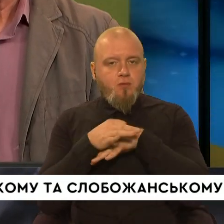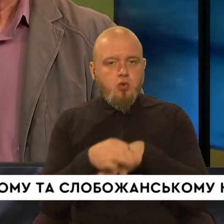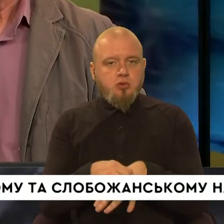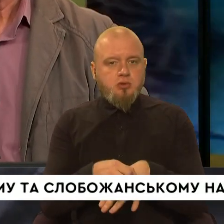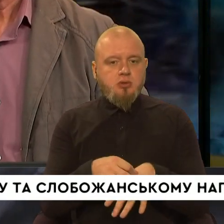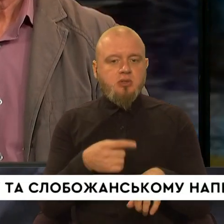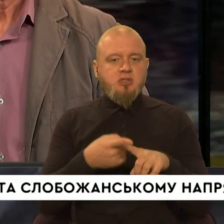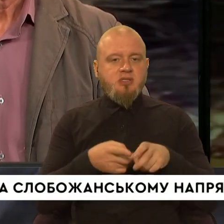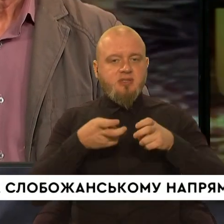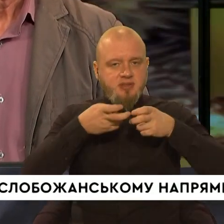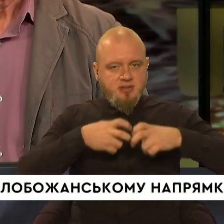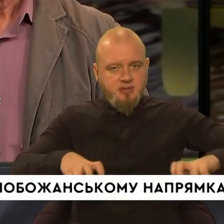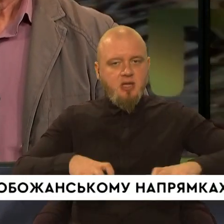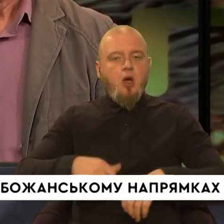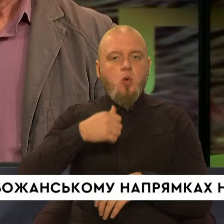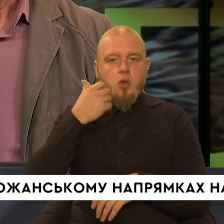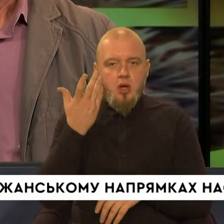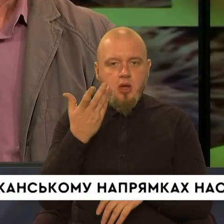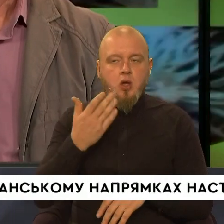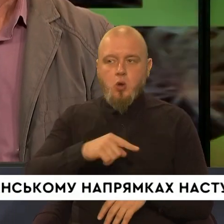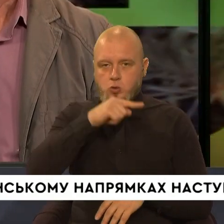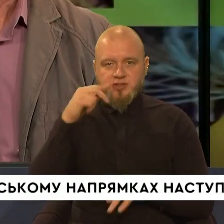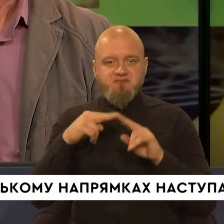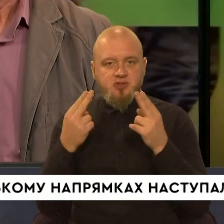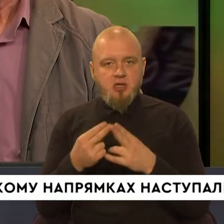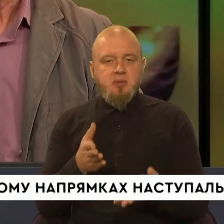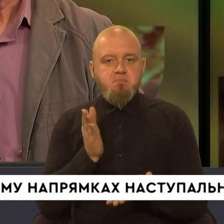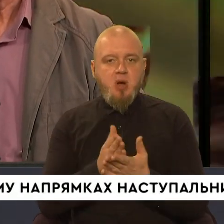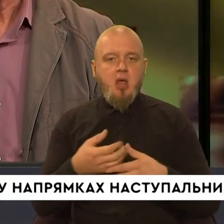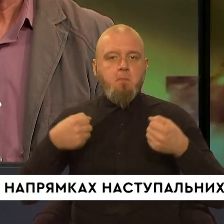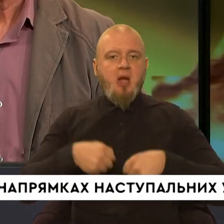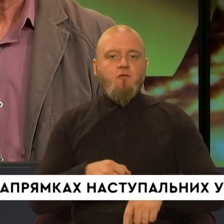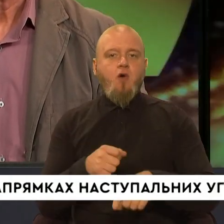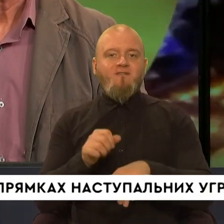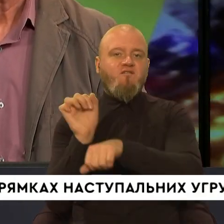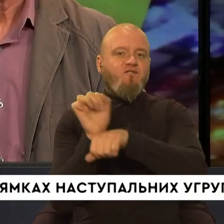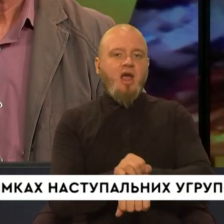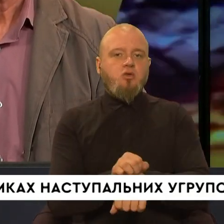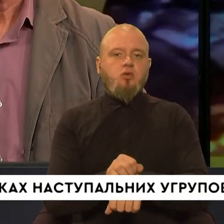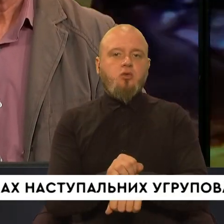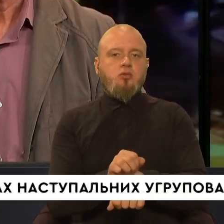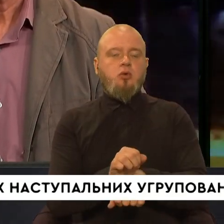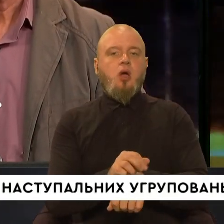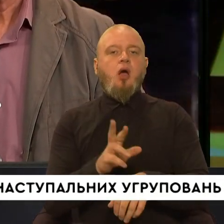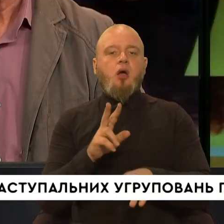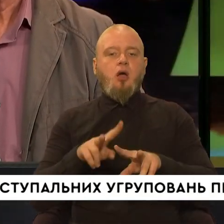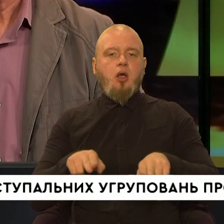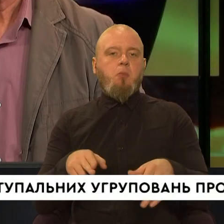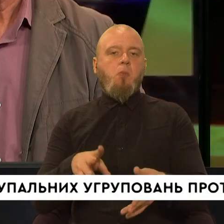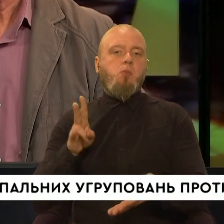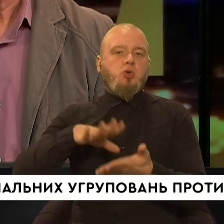проводить ці засідання, коли Російська Федерація має право вето як постійний член Ради безпеки